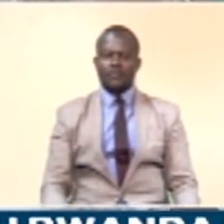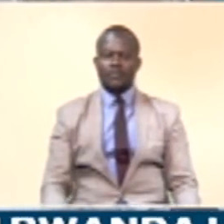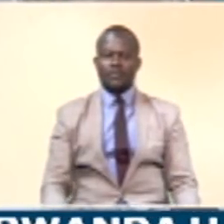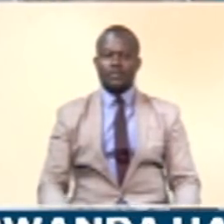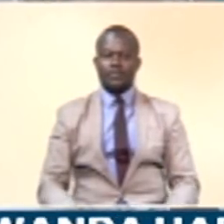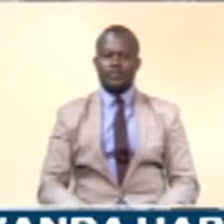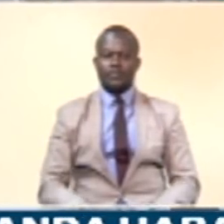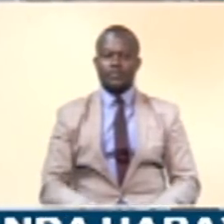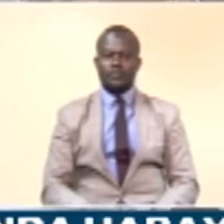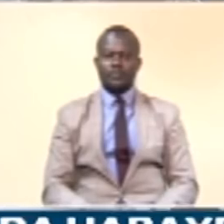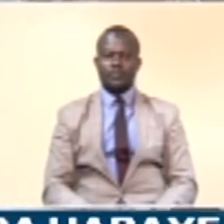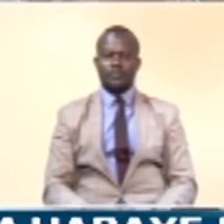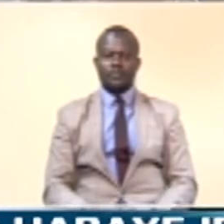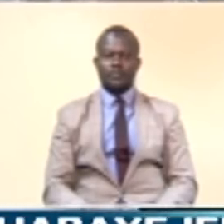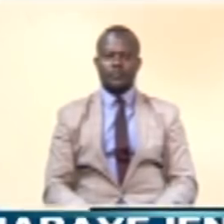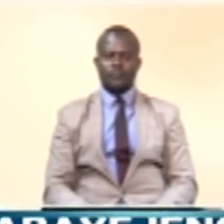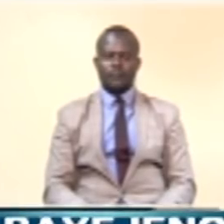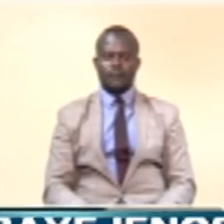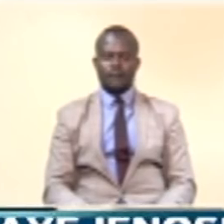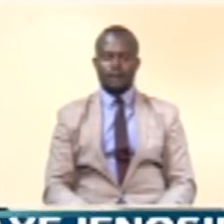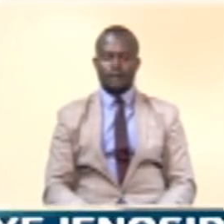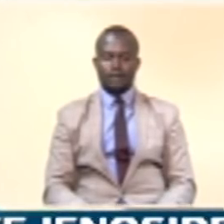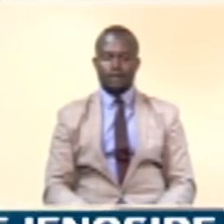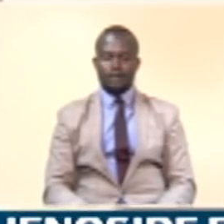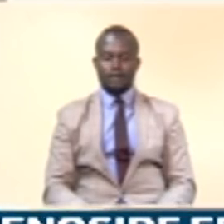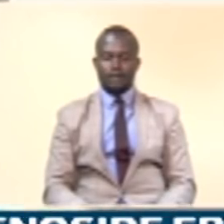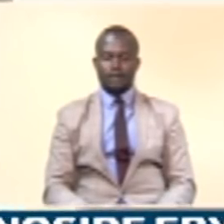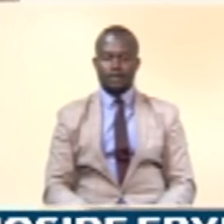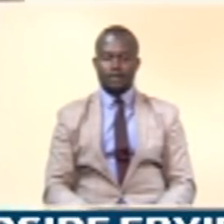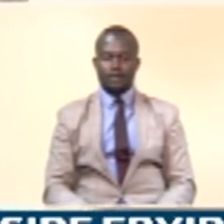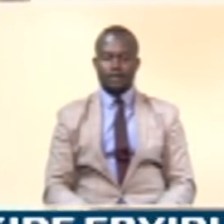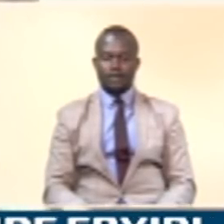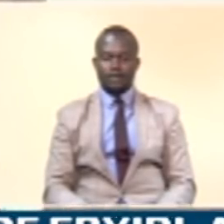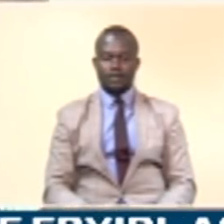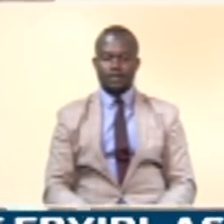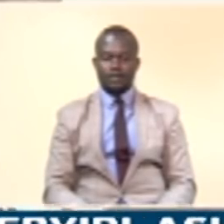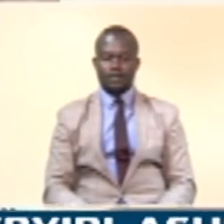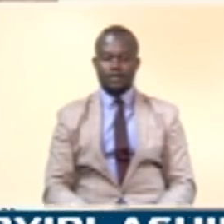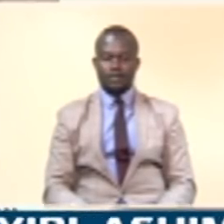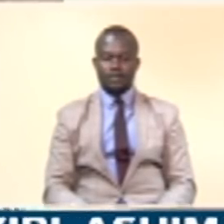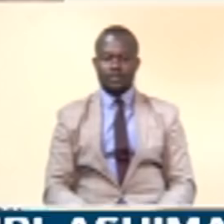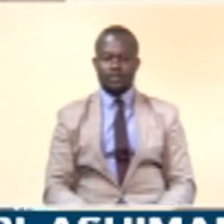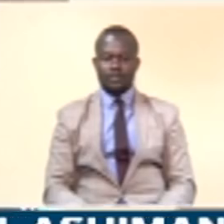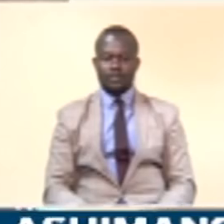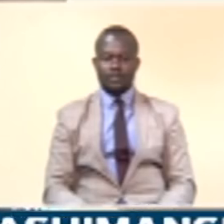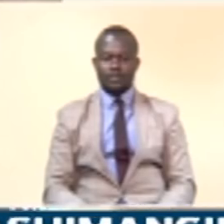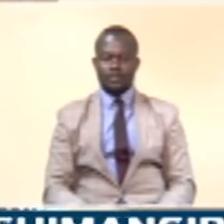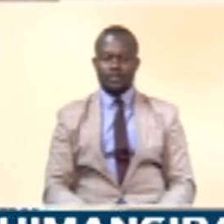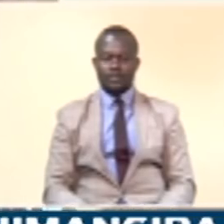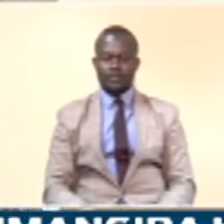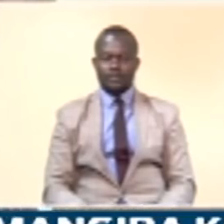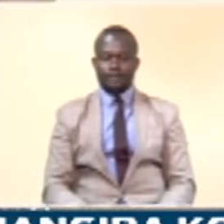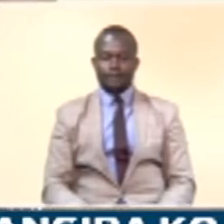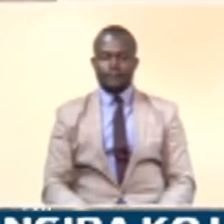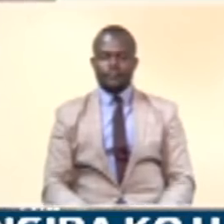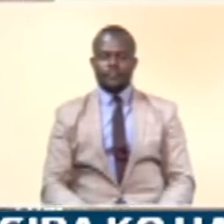dans l'apprentissage du français. Cette mission a déjà commencé à faire un impact très positif.